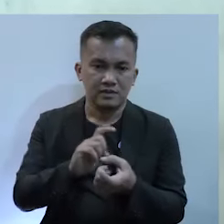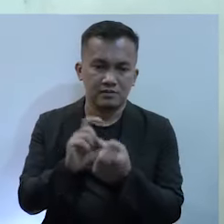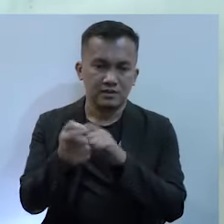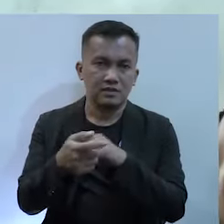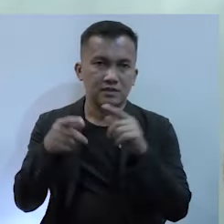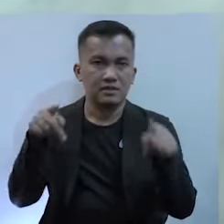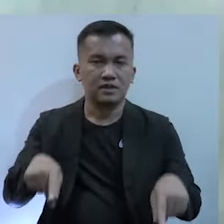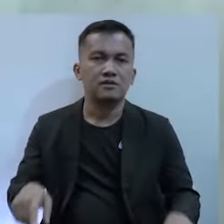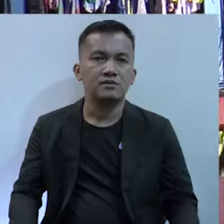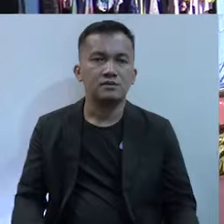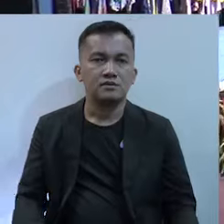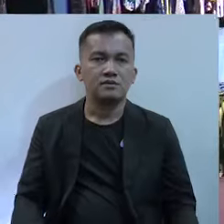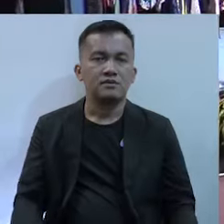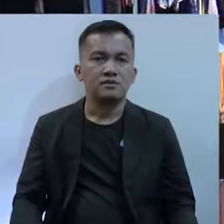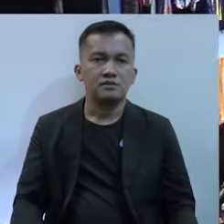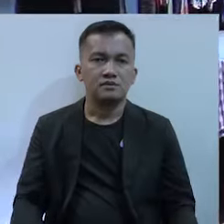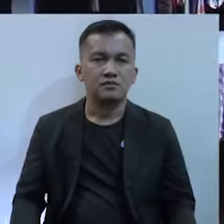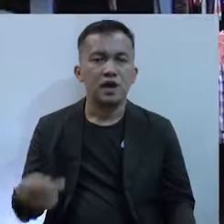ano, pambalik sa dyan tao.